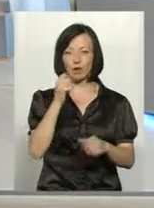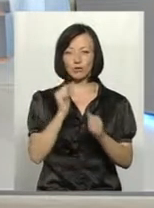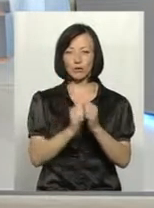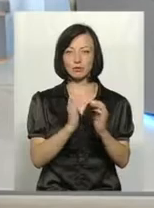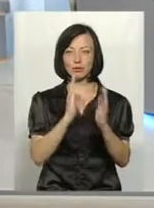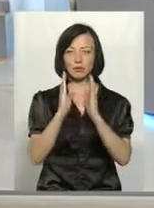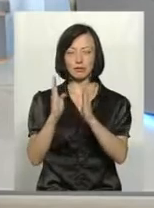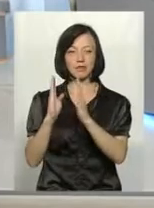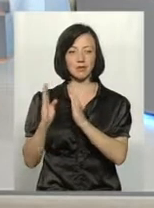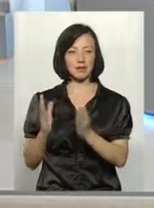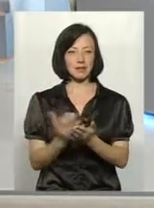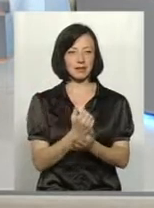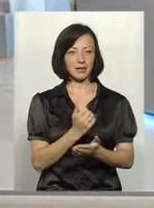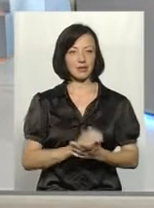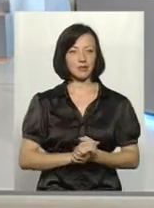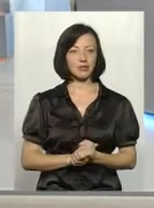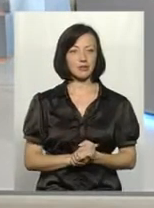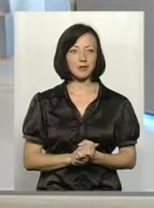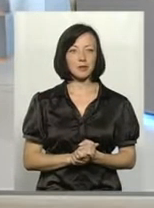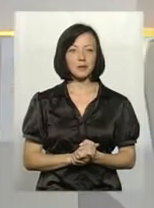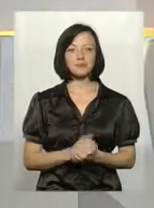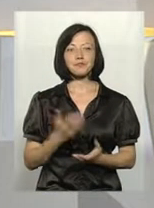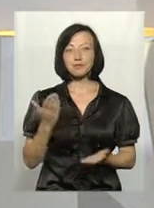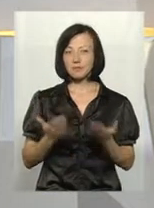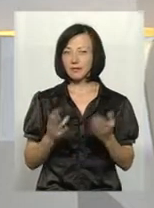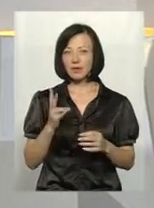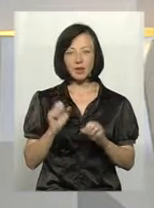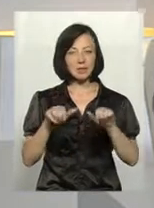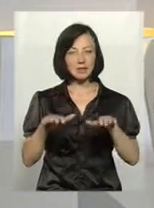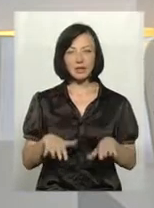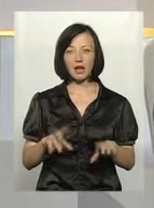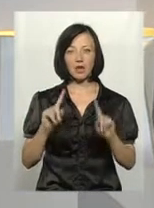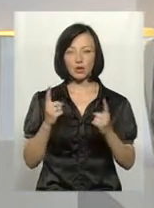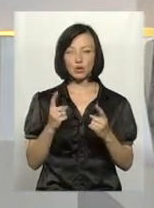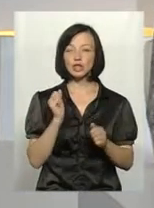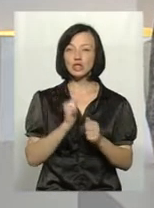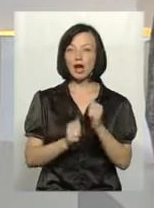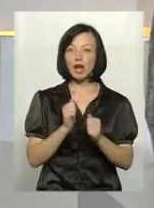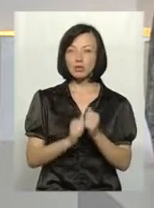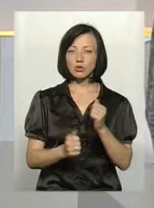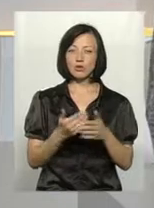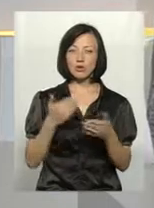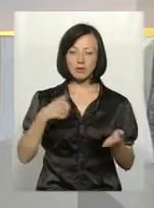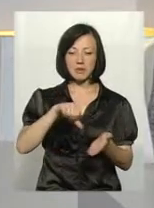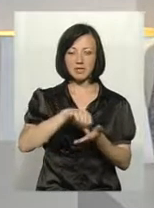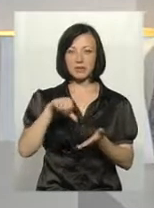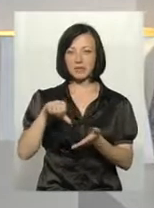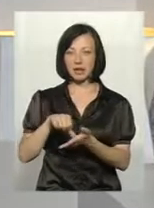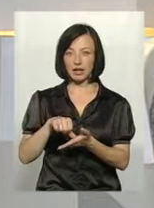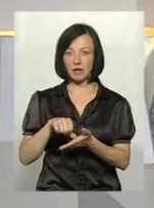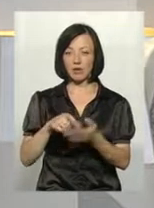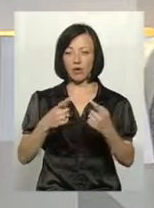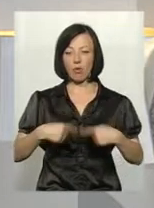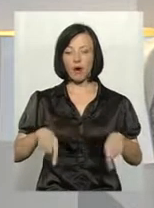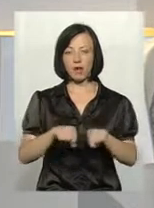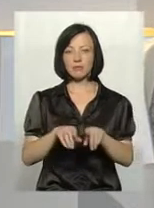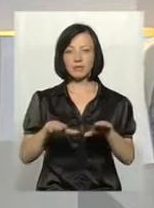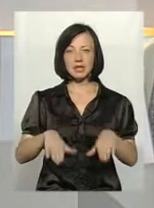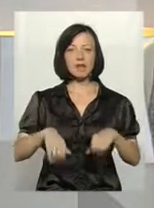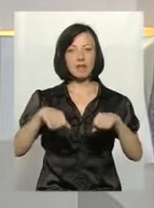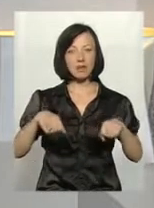працюєш і хочеш знайти її. Та й, мабуть, на місцях не зовсім. Дуже часто від представників органів місцевої